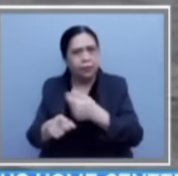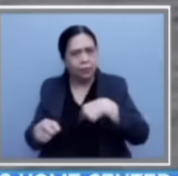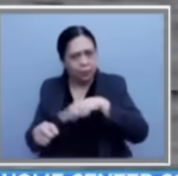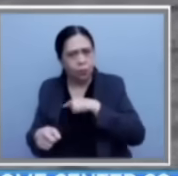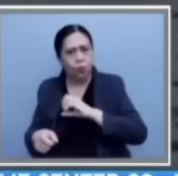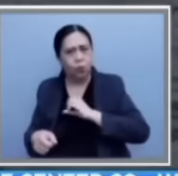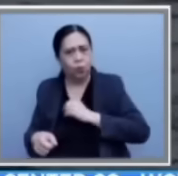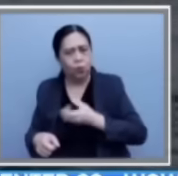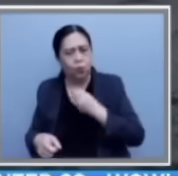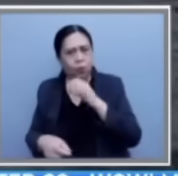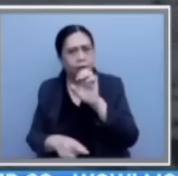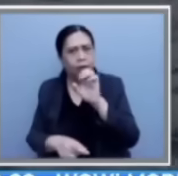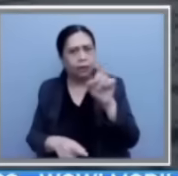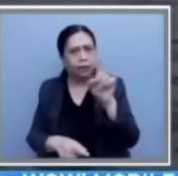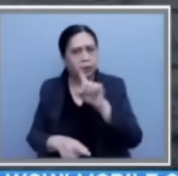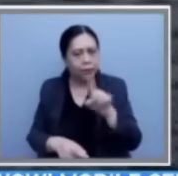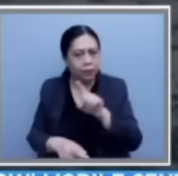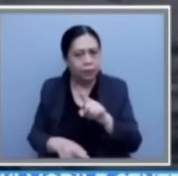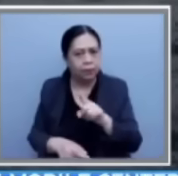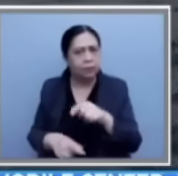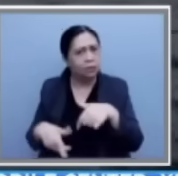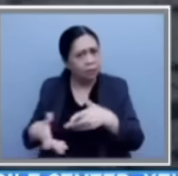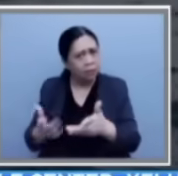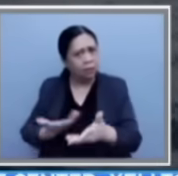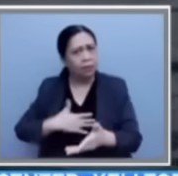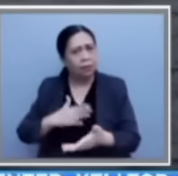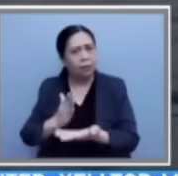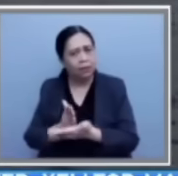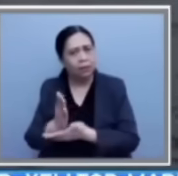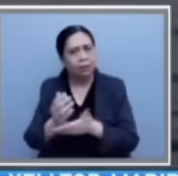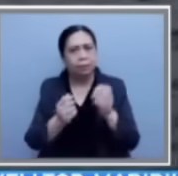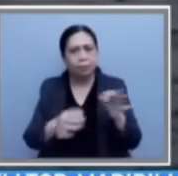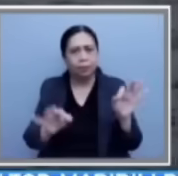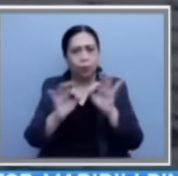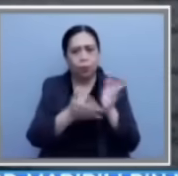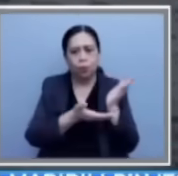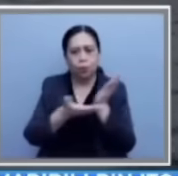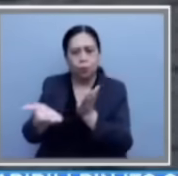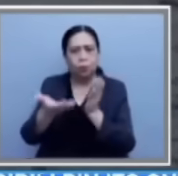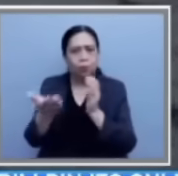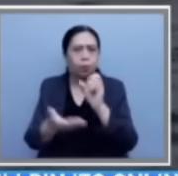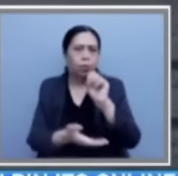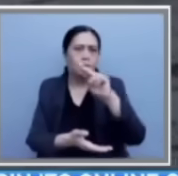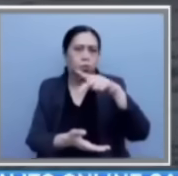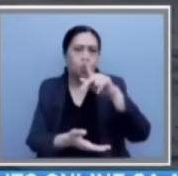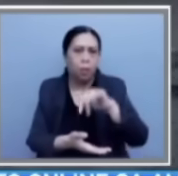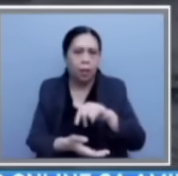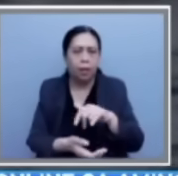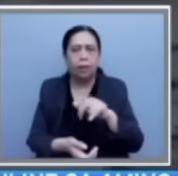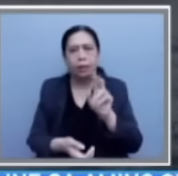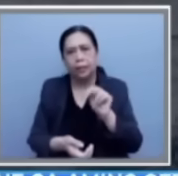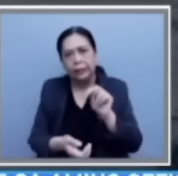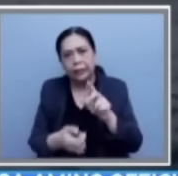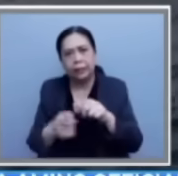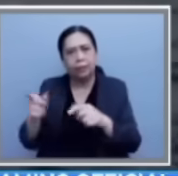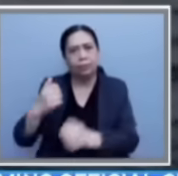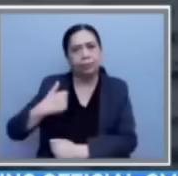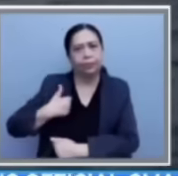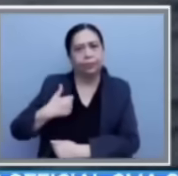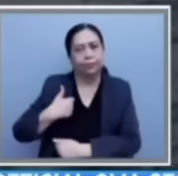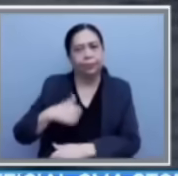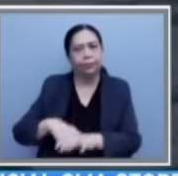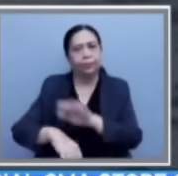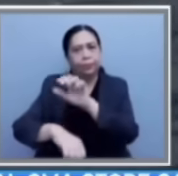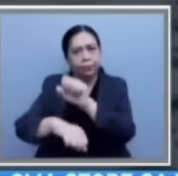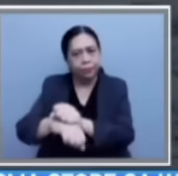economic Zone at legal sa paghatid ng mga supply natin doun sa ating mga sundalo na nakaposisyon